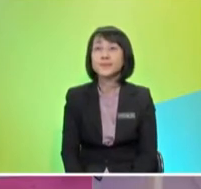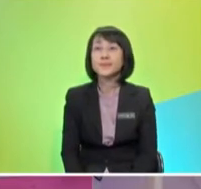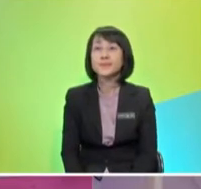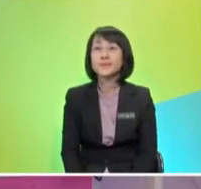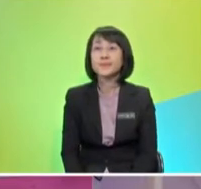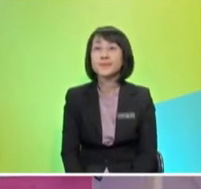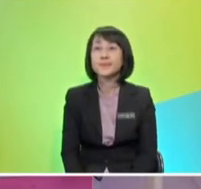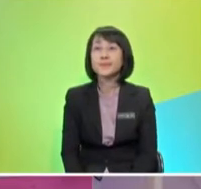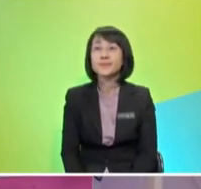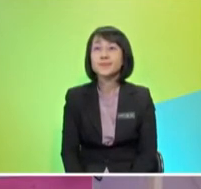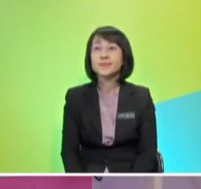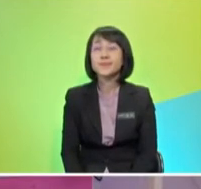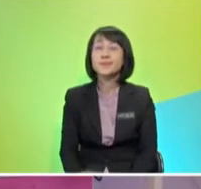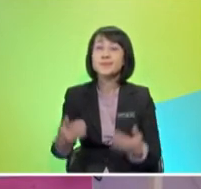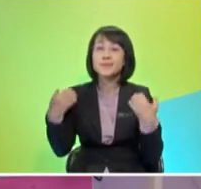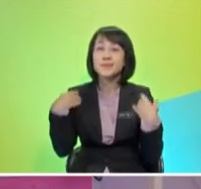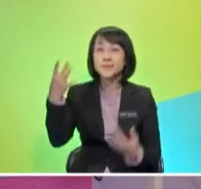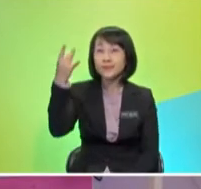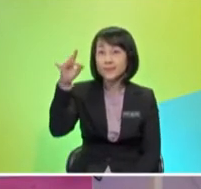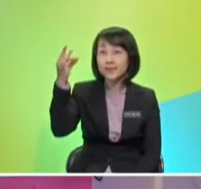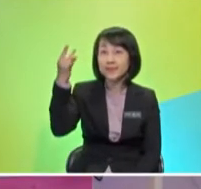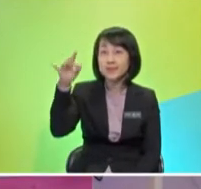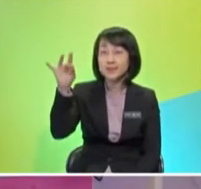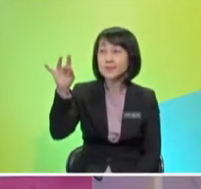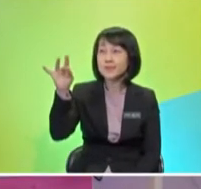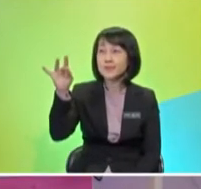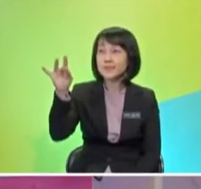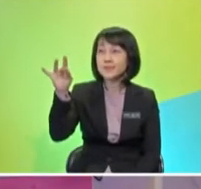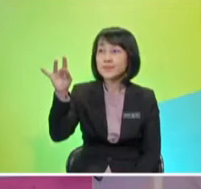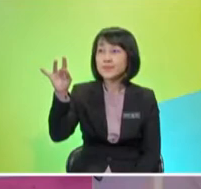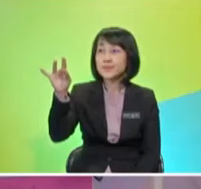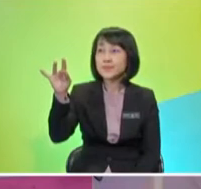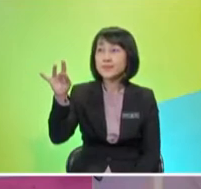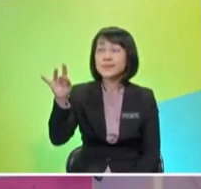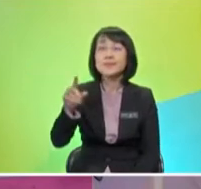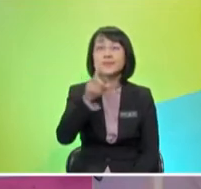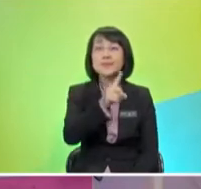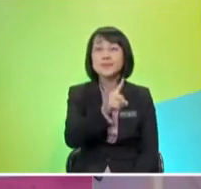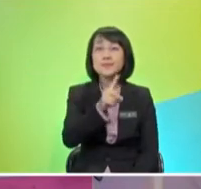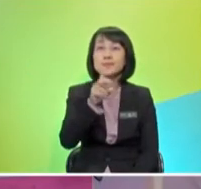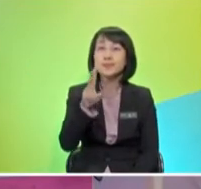cek gua ada 18 Oke 1 2 3